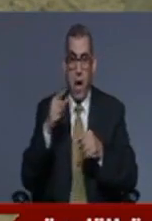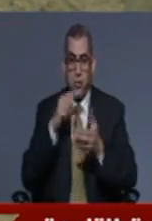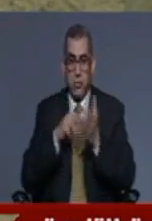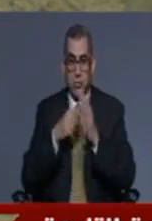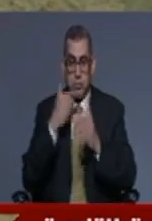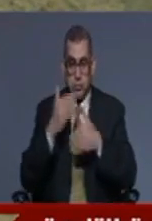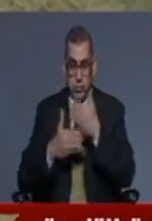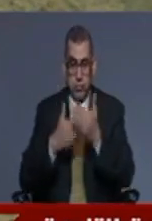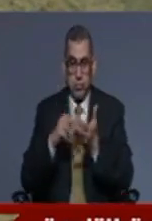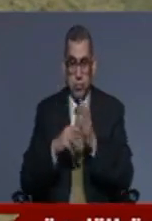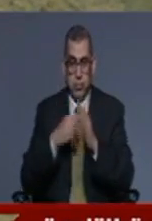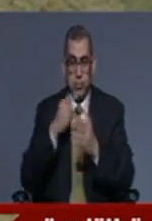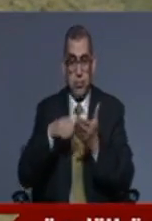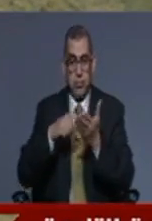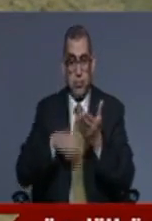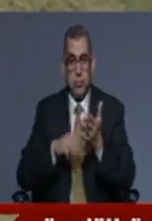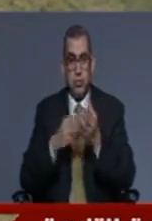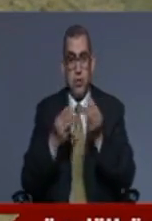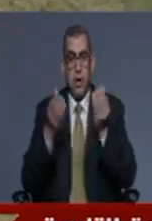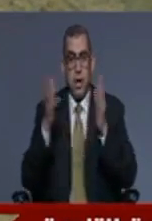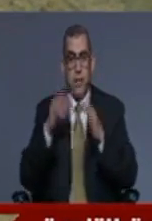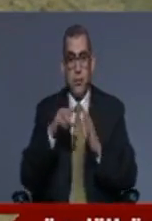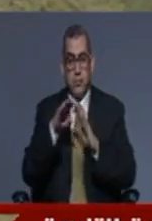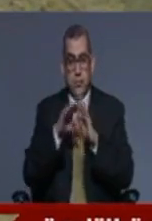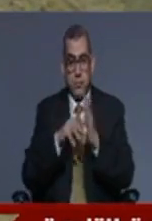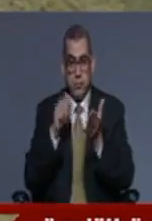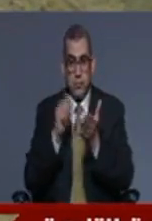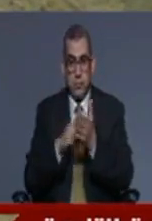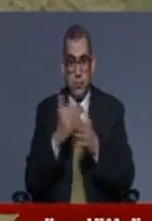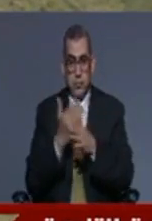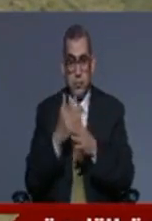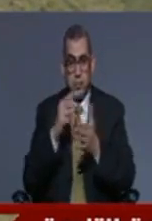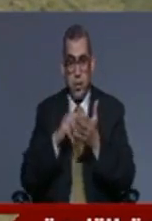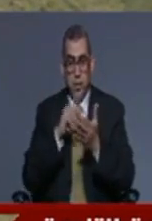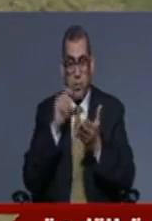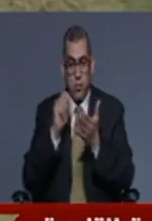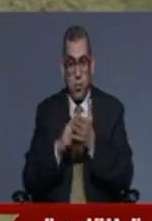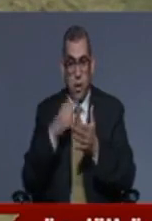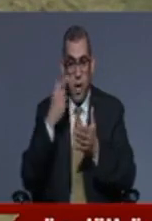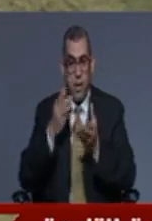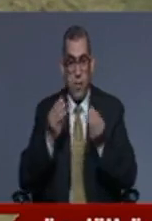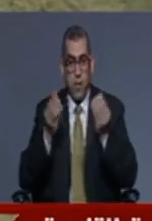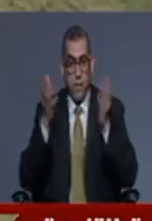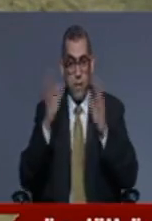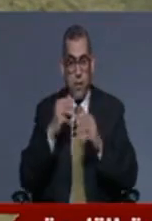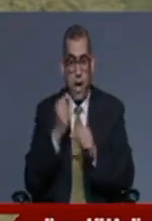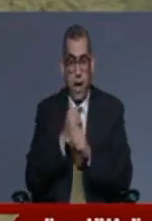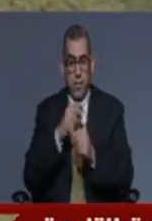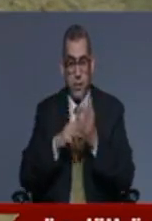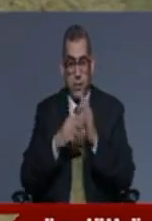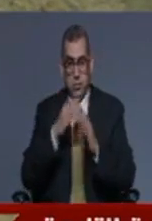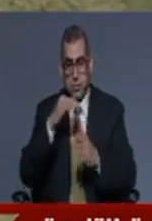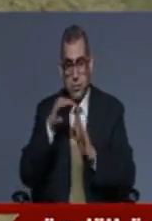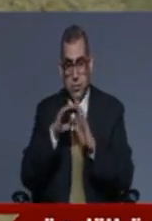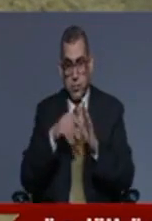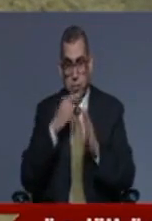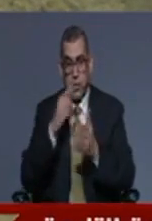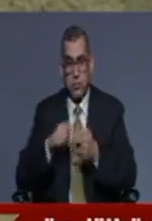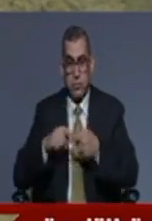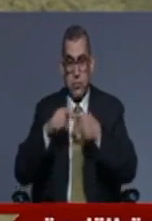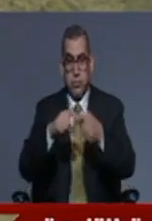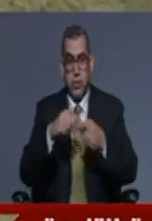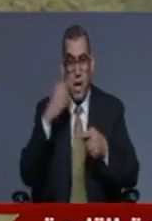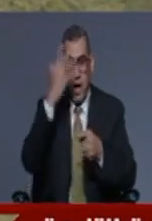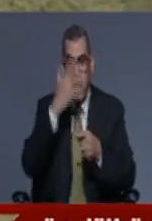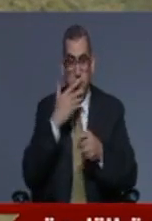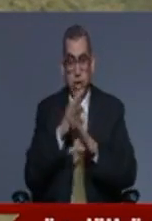لإجراء العديد من التدخلات، وعليه حشد المزيد من الموارد. إن الحركة الأفريقية